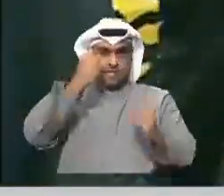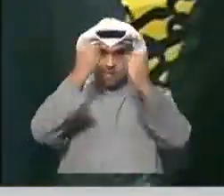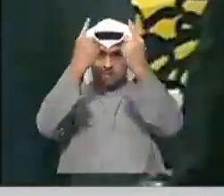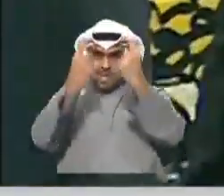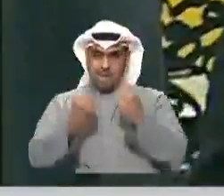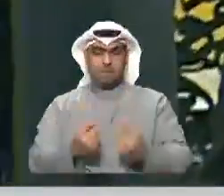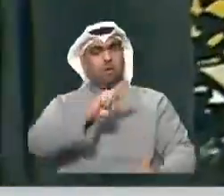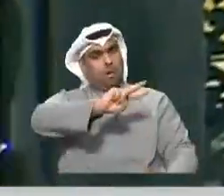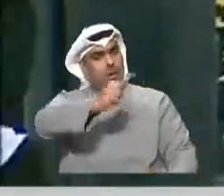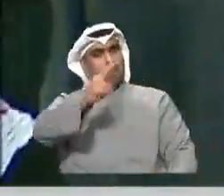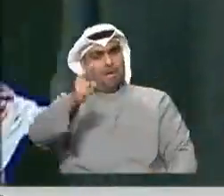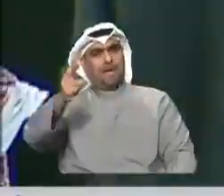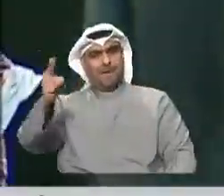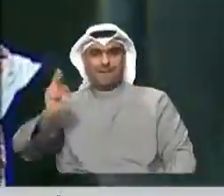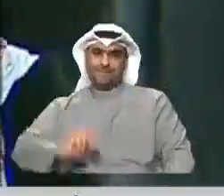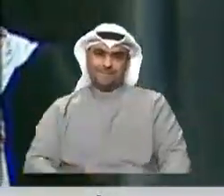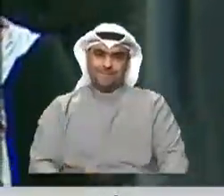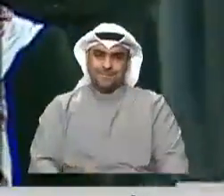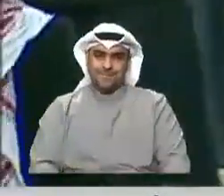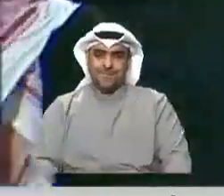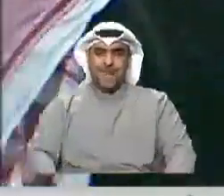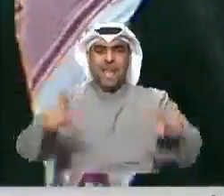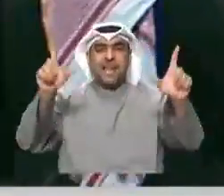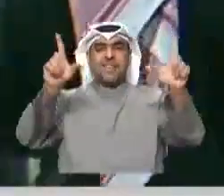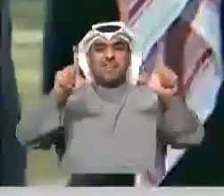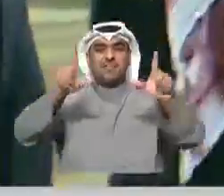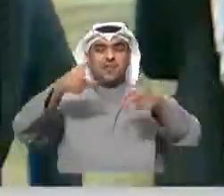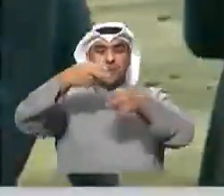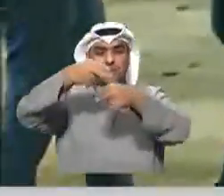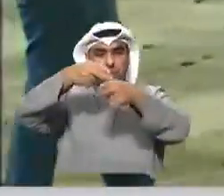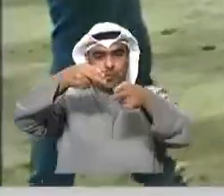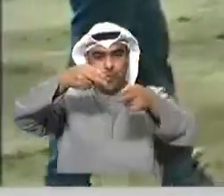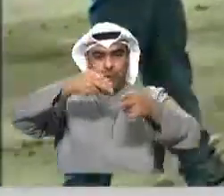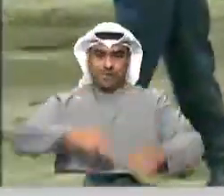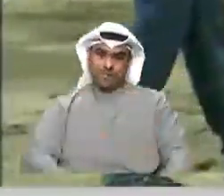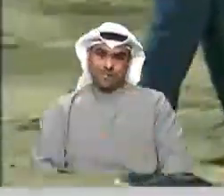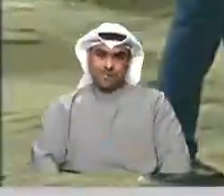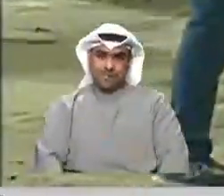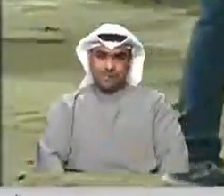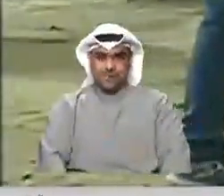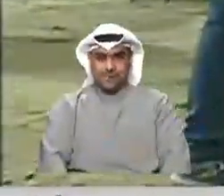في مختلف الفئات. رائد الشمري لتلفزيون دولة الكويت.